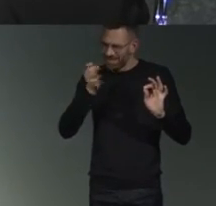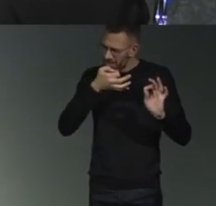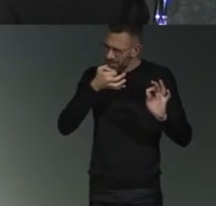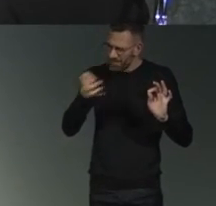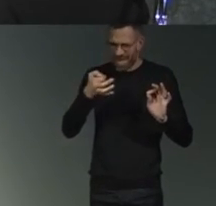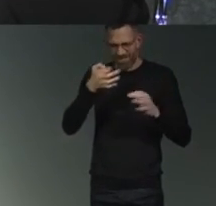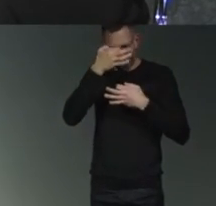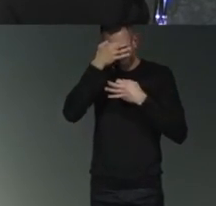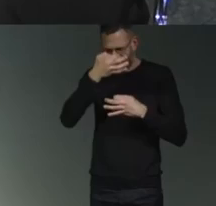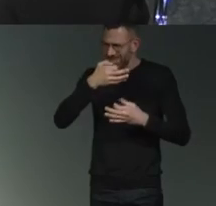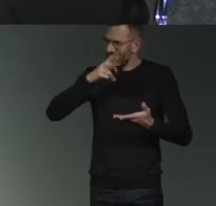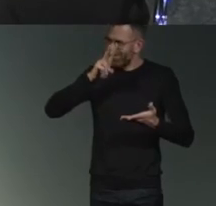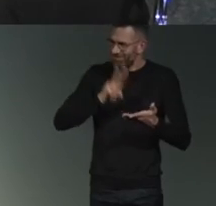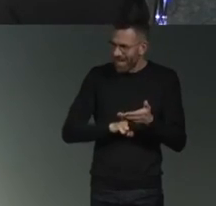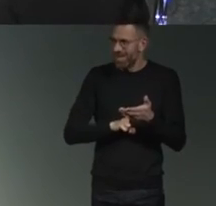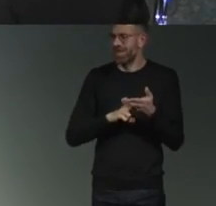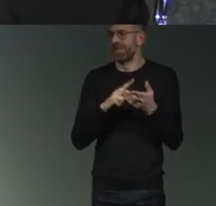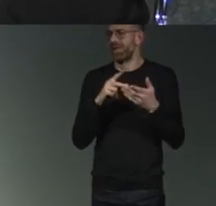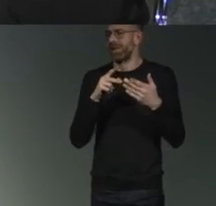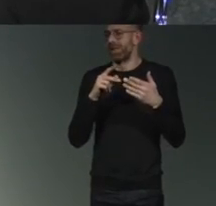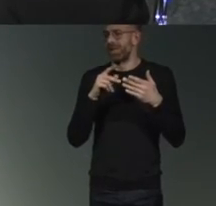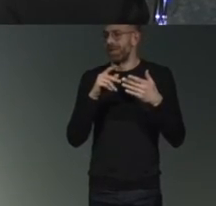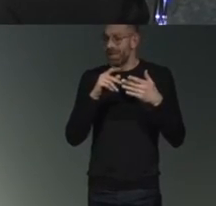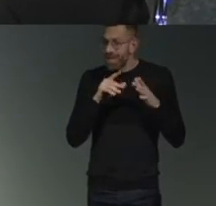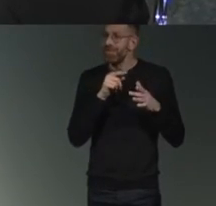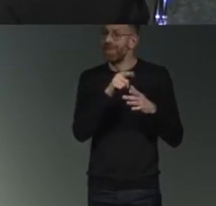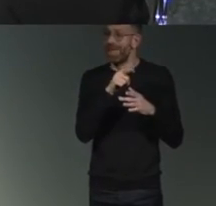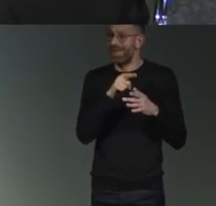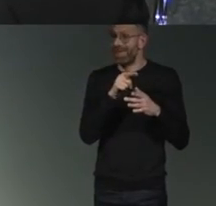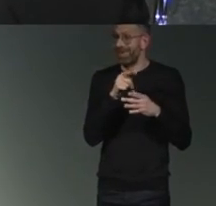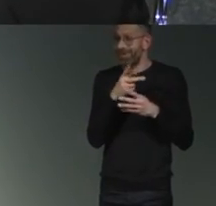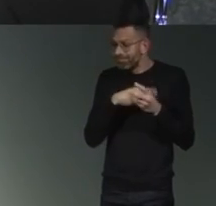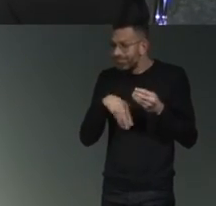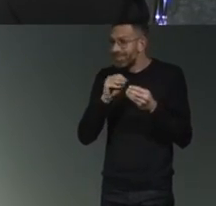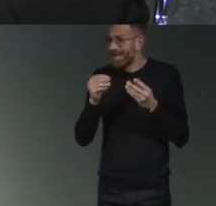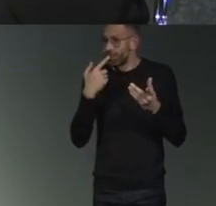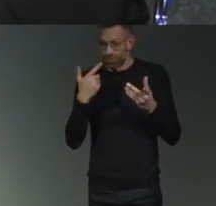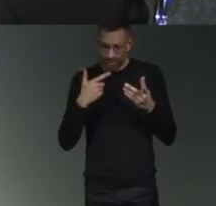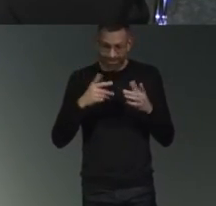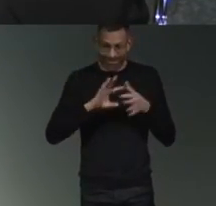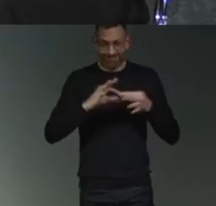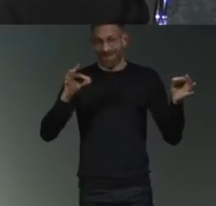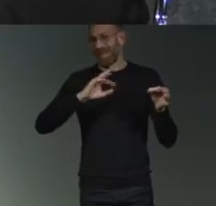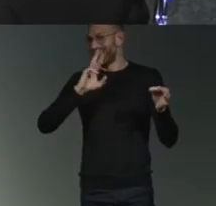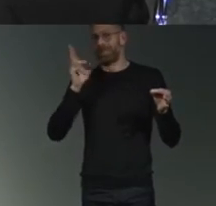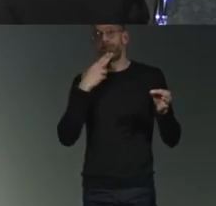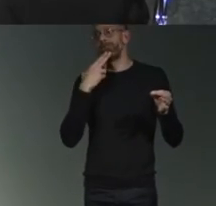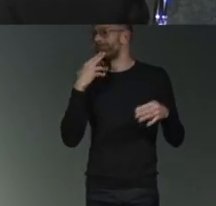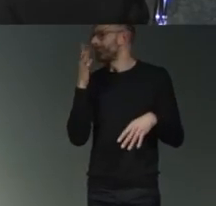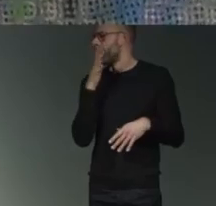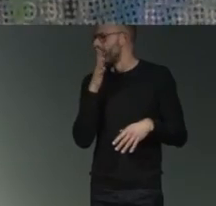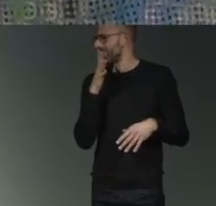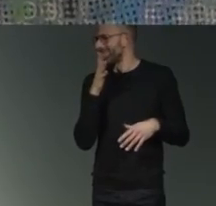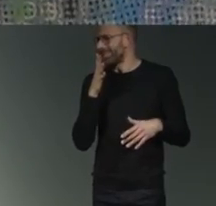la plus vraie, tout en suggérant qu'il ne peut pas y avoir de formulation idéale et que